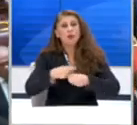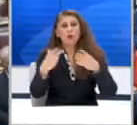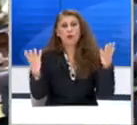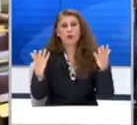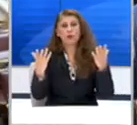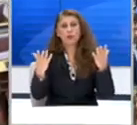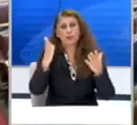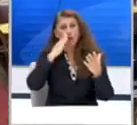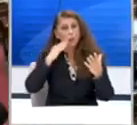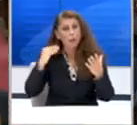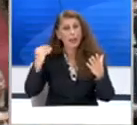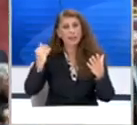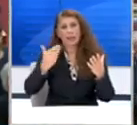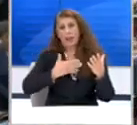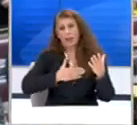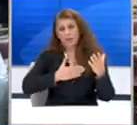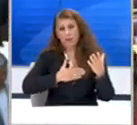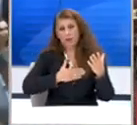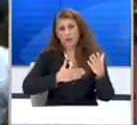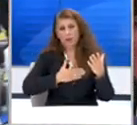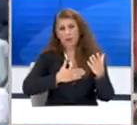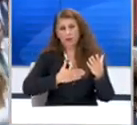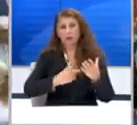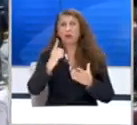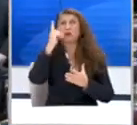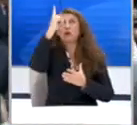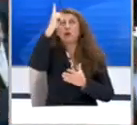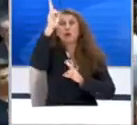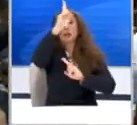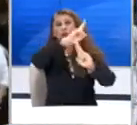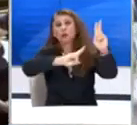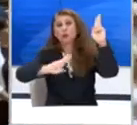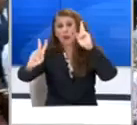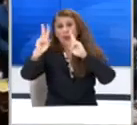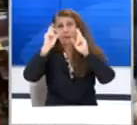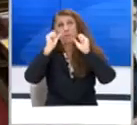τον Πατέρα ημών, τον εν της